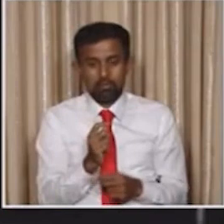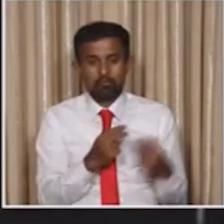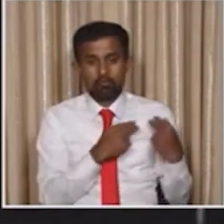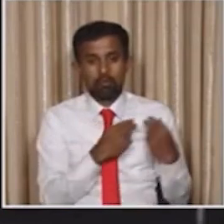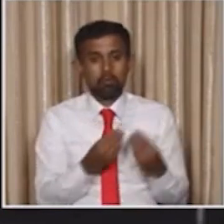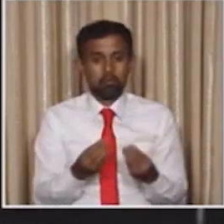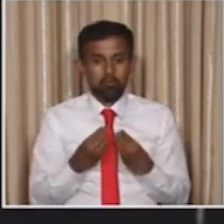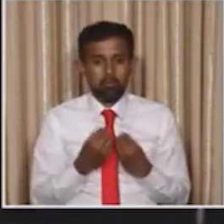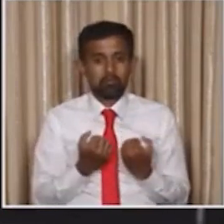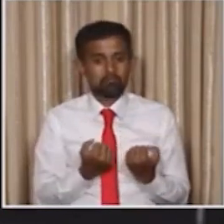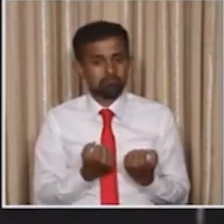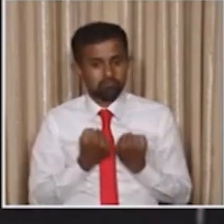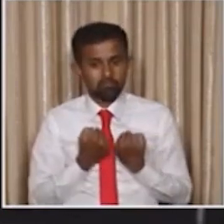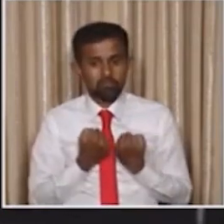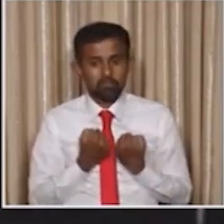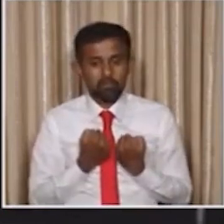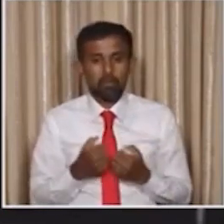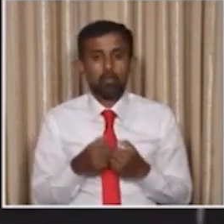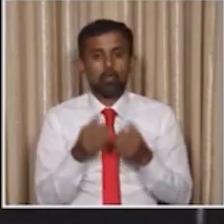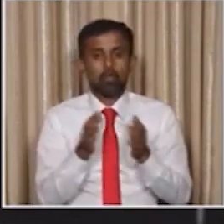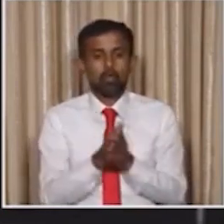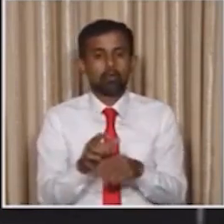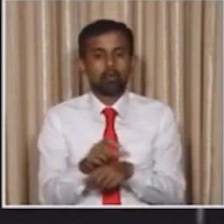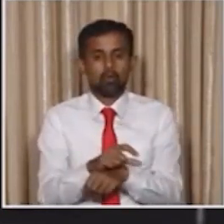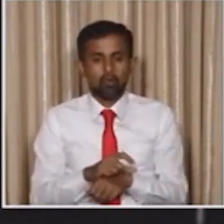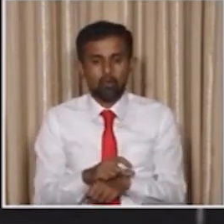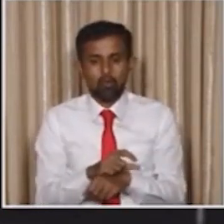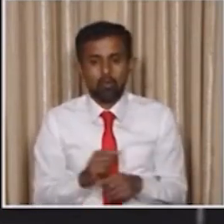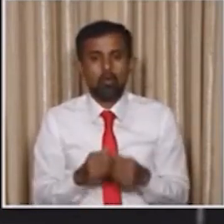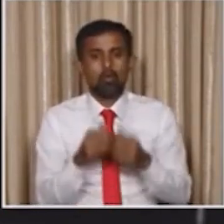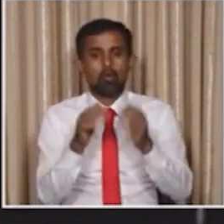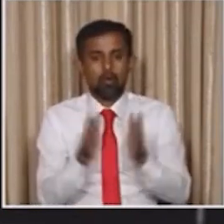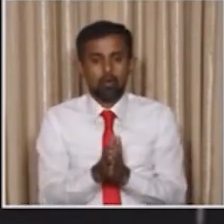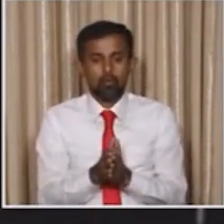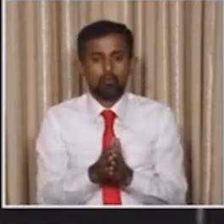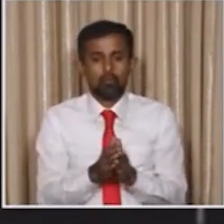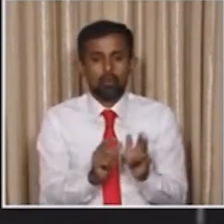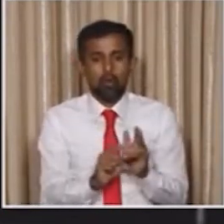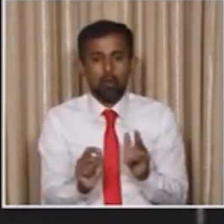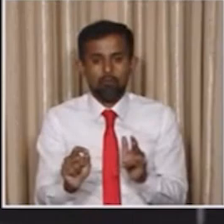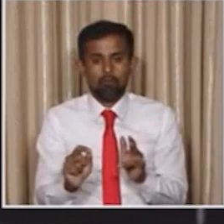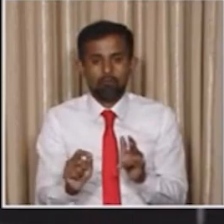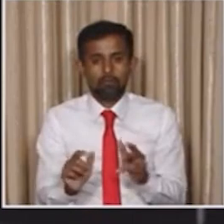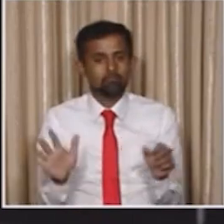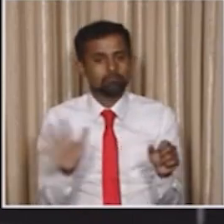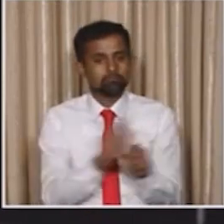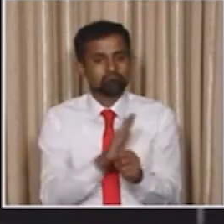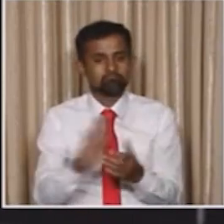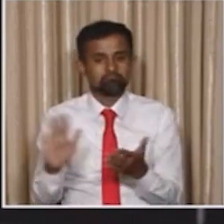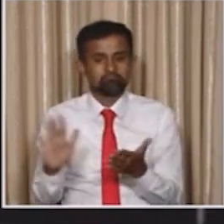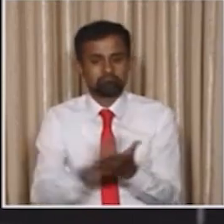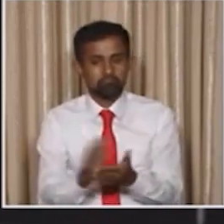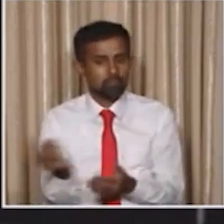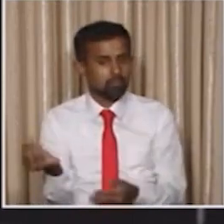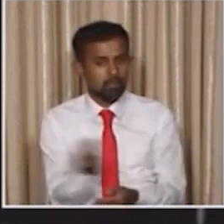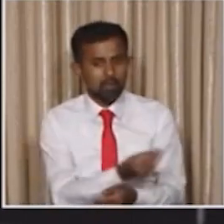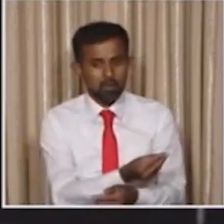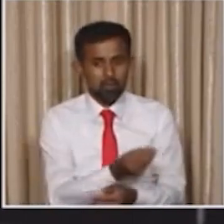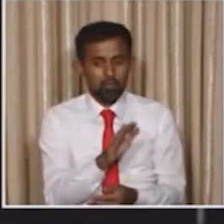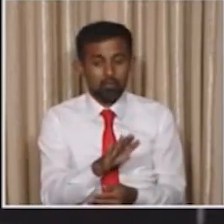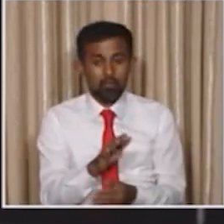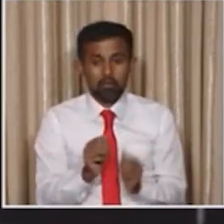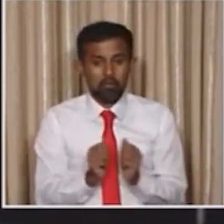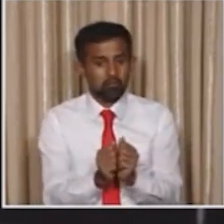අරගෙන තියෙන අභියෝගයට සියලු කොමිෂන් සභා සියලු ආයතන පූර්ණ සහයෝගය ලබා දිය යුතුයි. එසේ